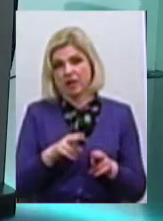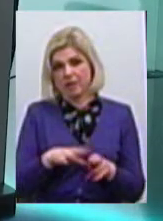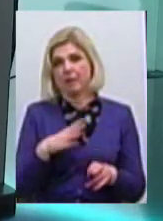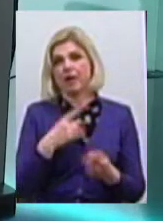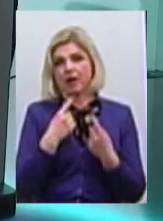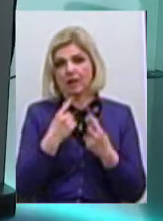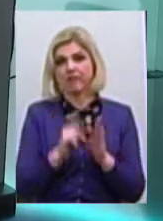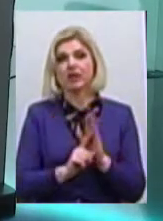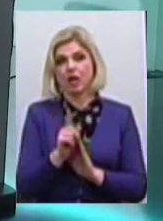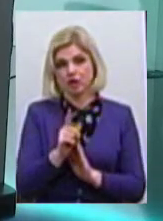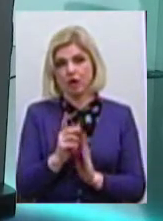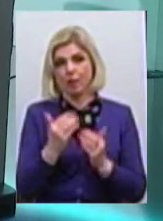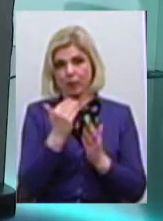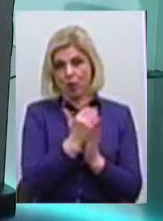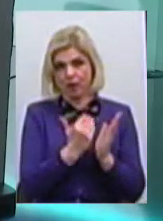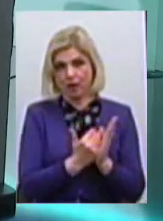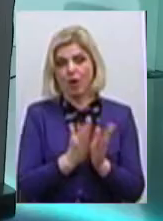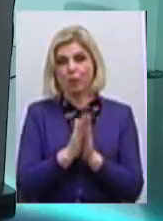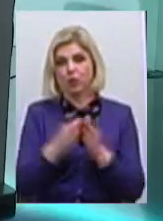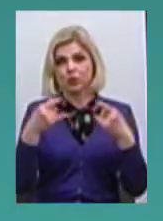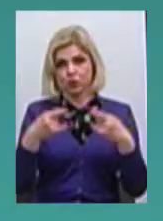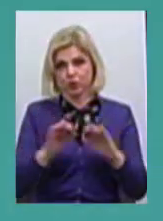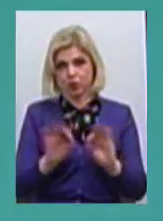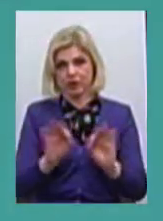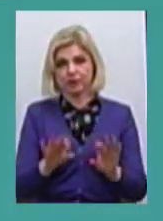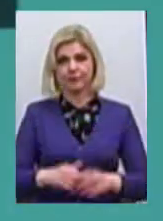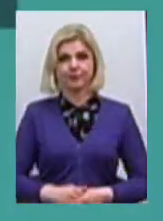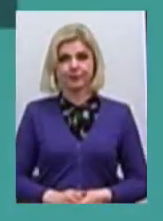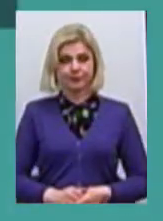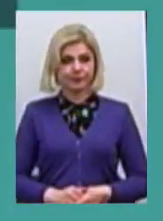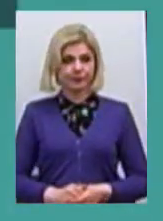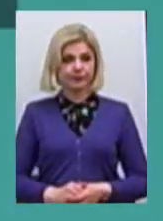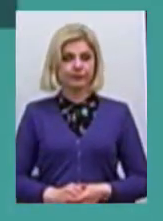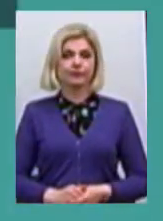на початку нашої програми. Я прошу відеосюжет.